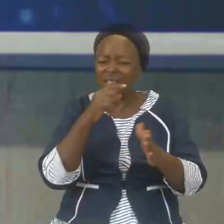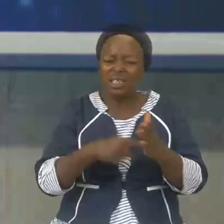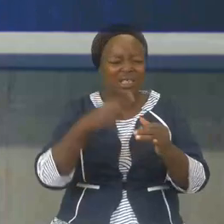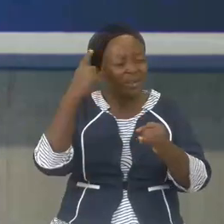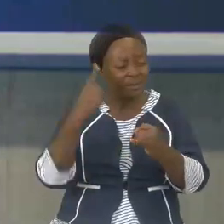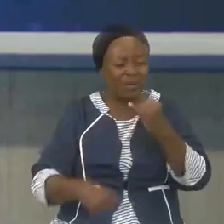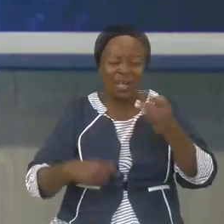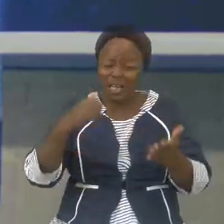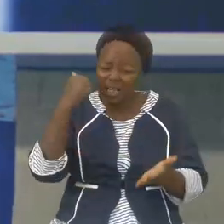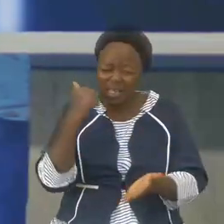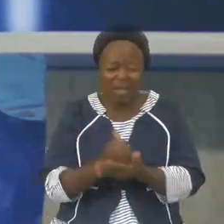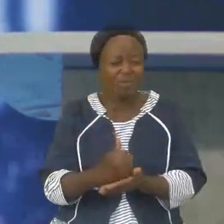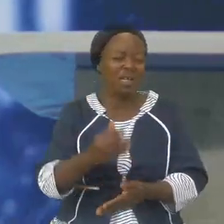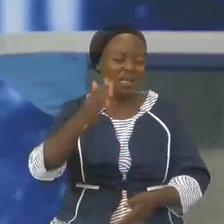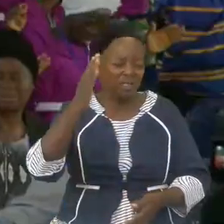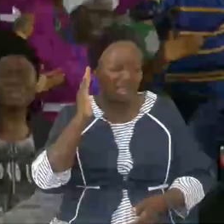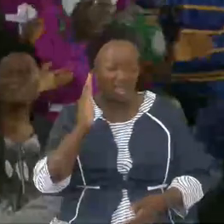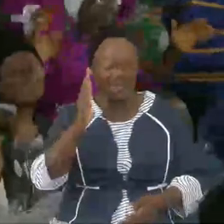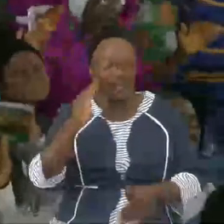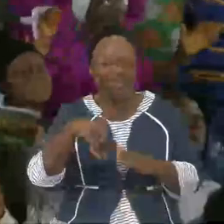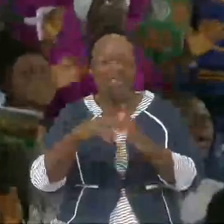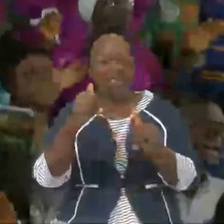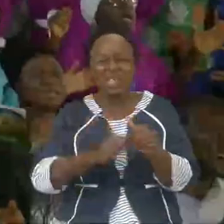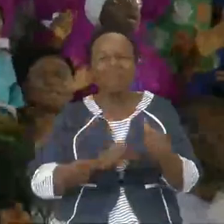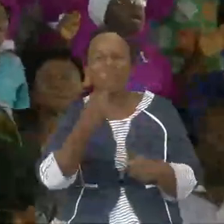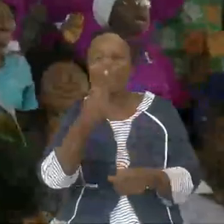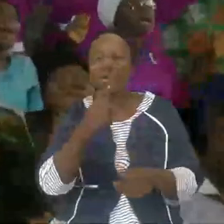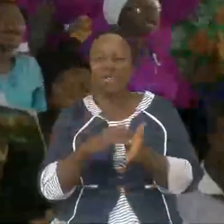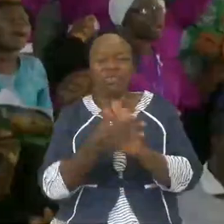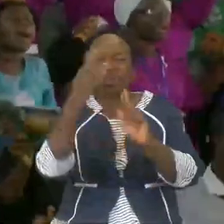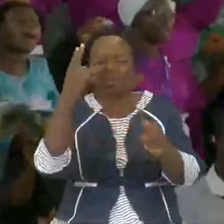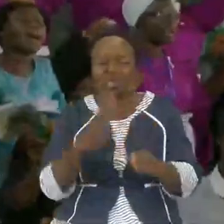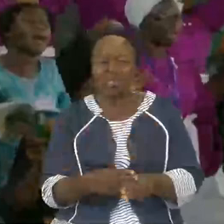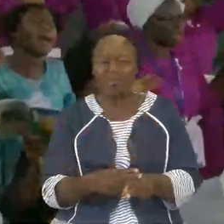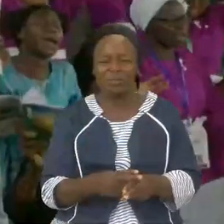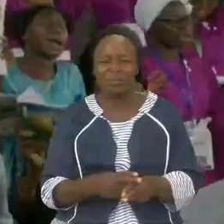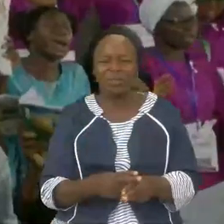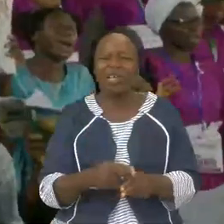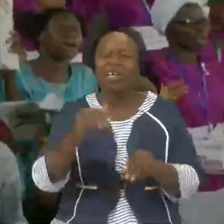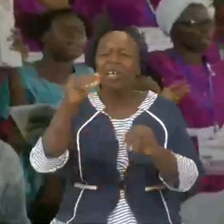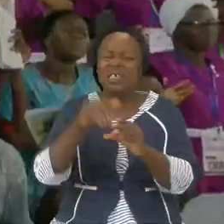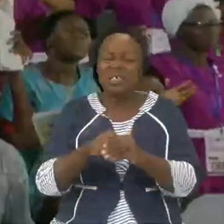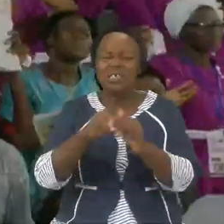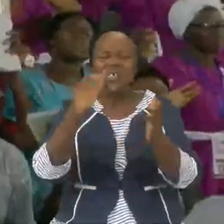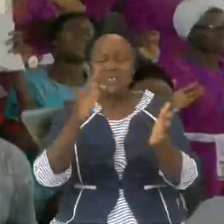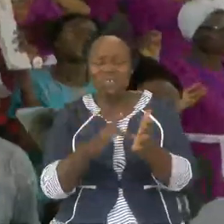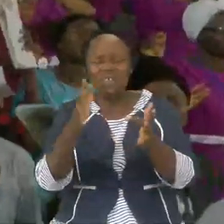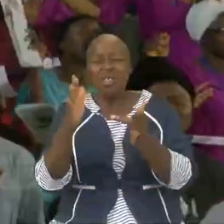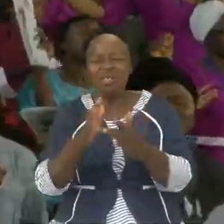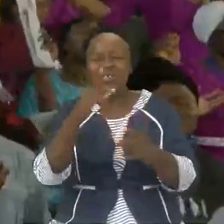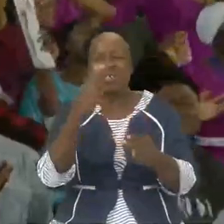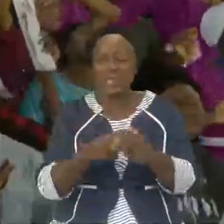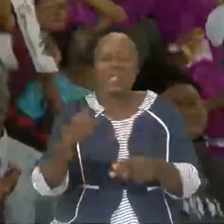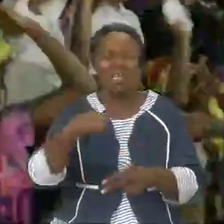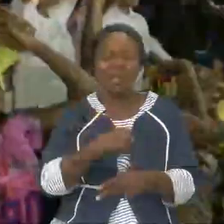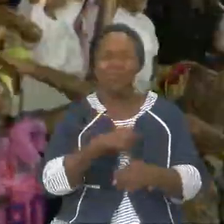en ce dernier amen, qu'il y ait des témoignages dans chaque bouche. Au nom